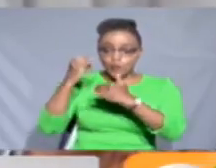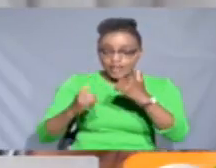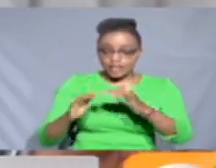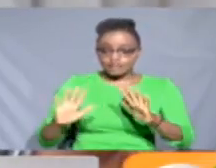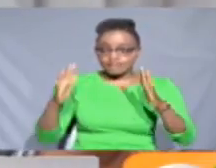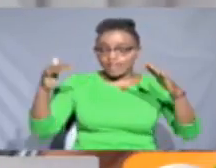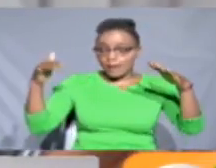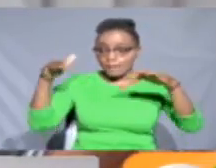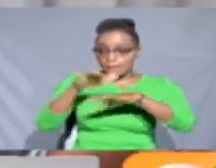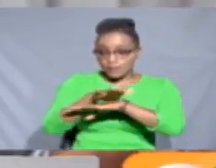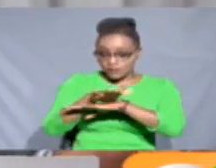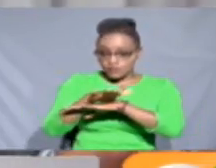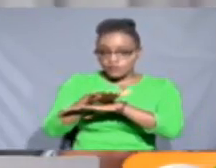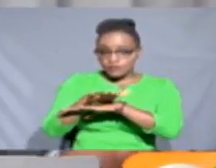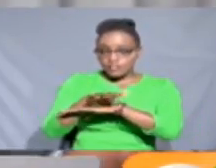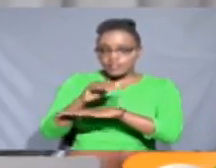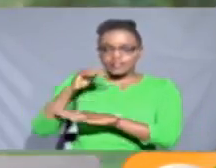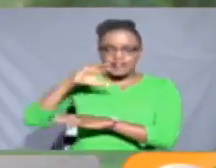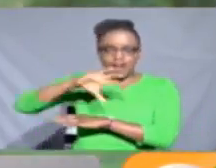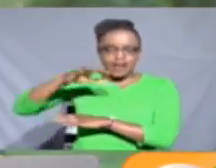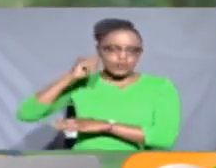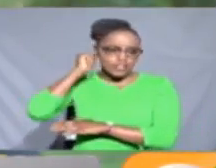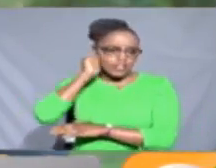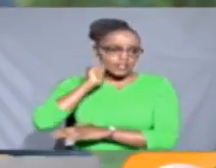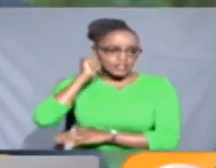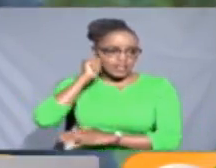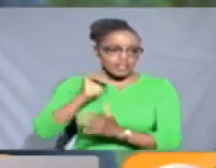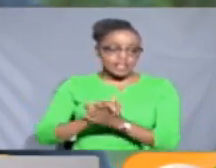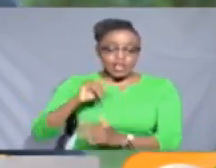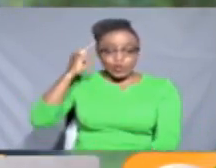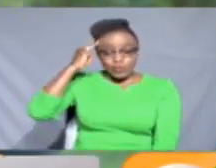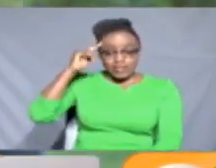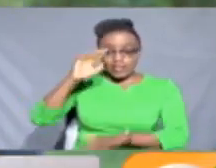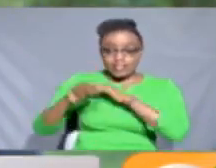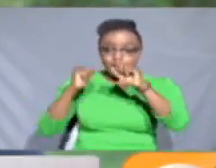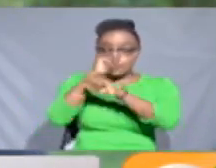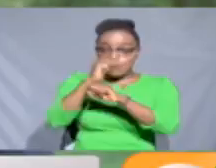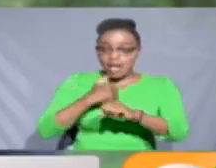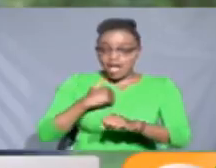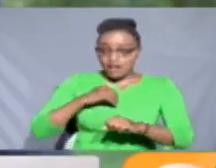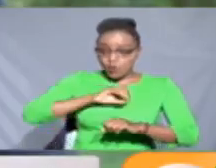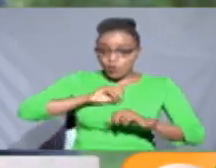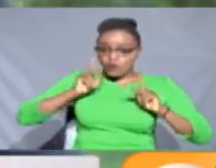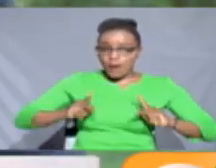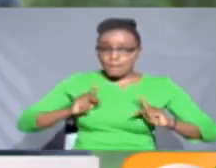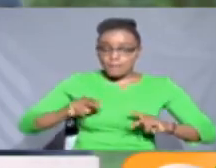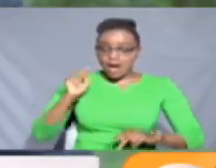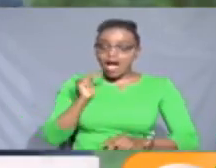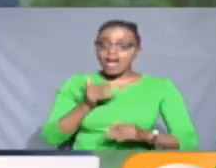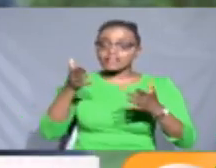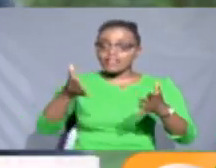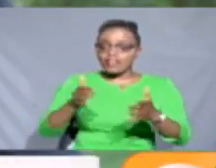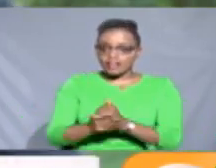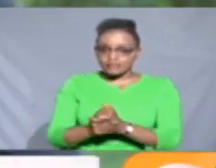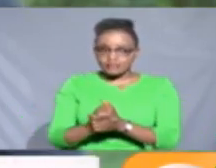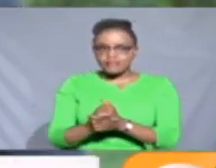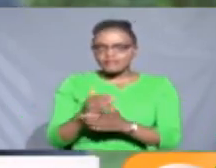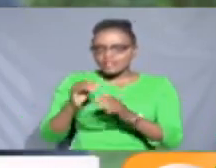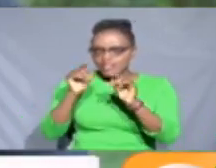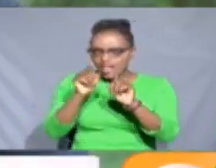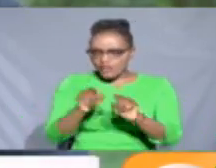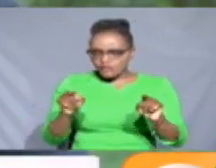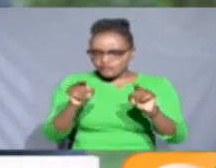ya mazishi eneo la Lelwak County ya Nandi. Usifikiri deputy ana watu yake, sisi watu yake tuko hapa. Katika kanda ya